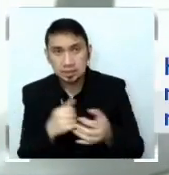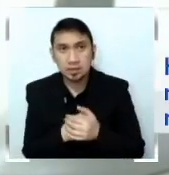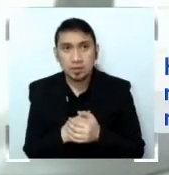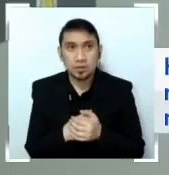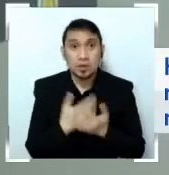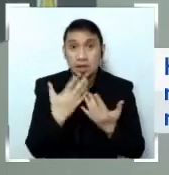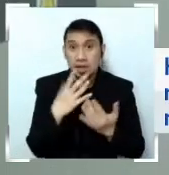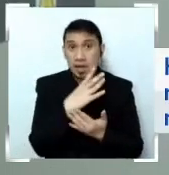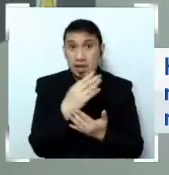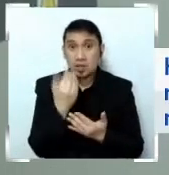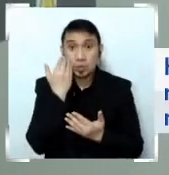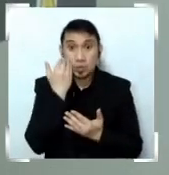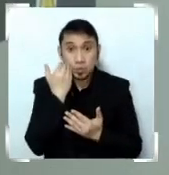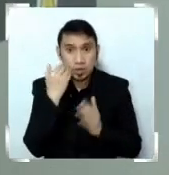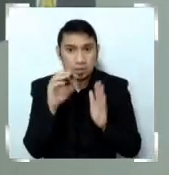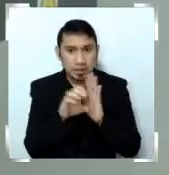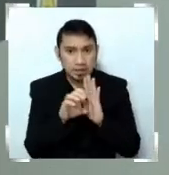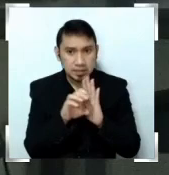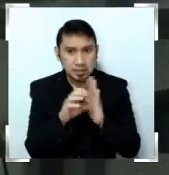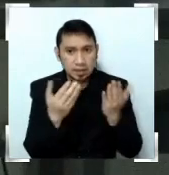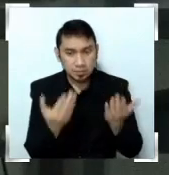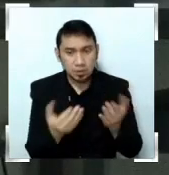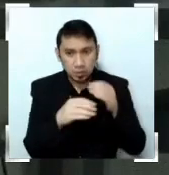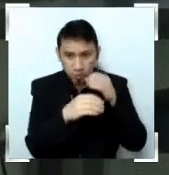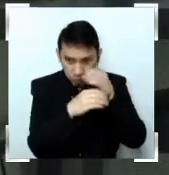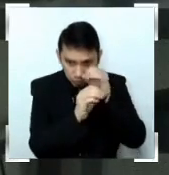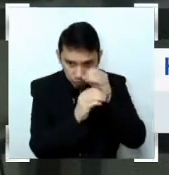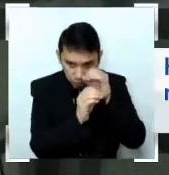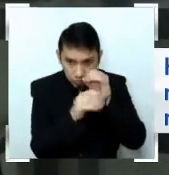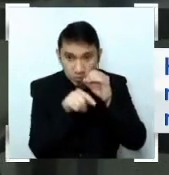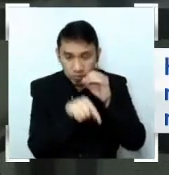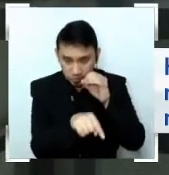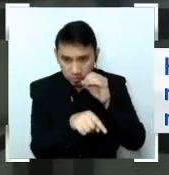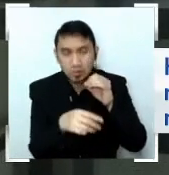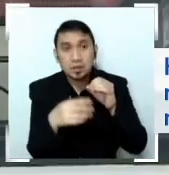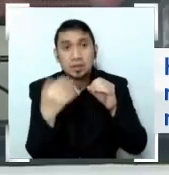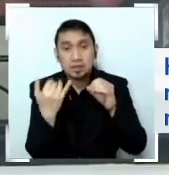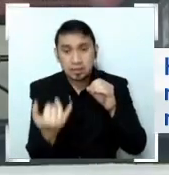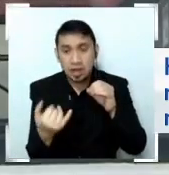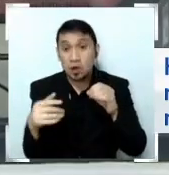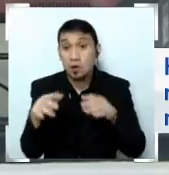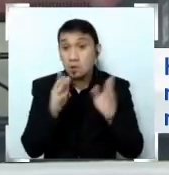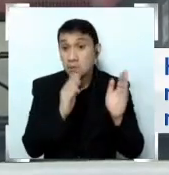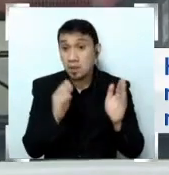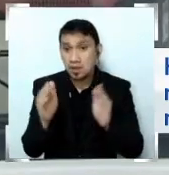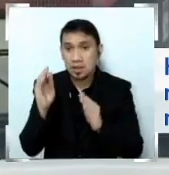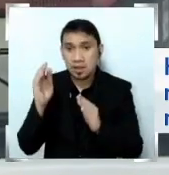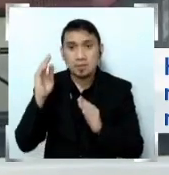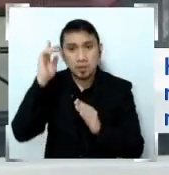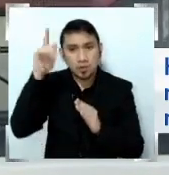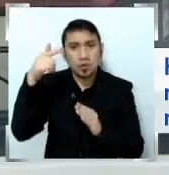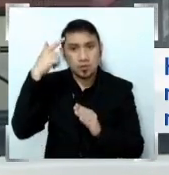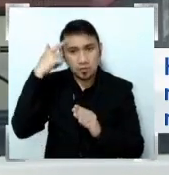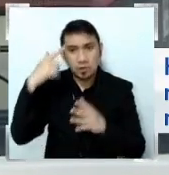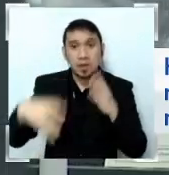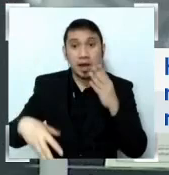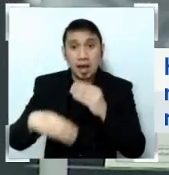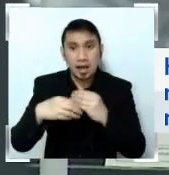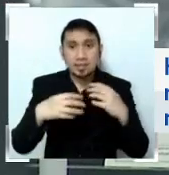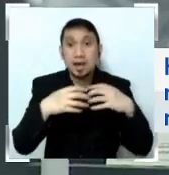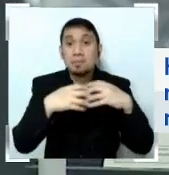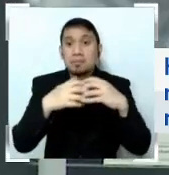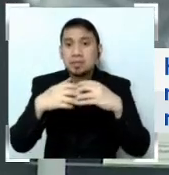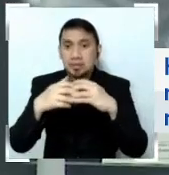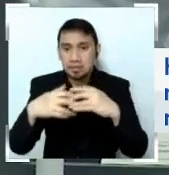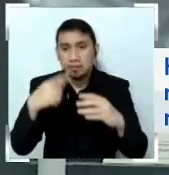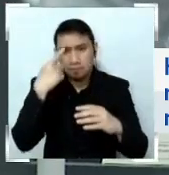ang samples na naisa sa ilalim sa genome sequencing, plano ng gobyernong bumili ng karagdagang makina para rito. Balak